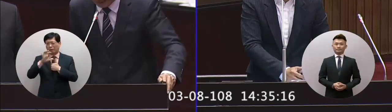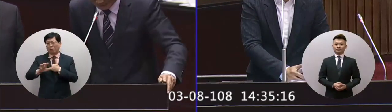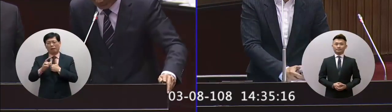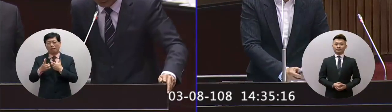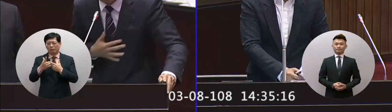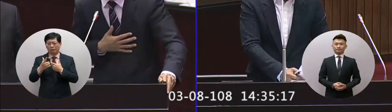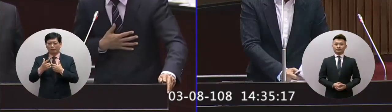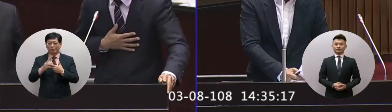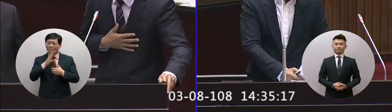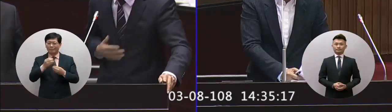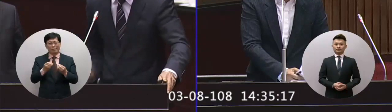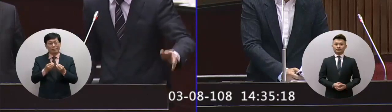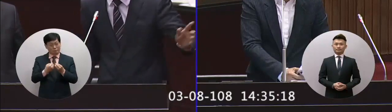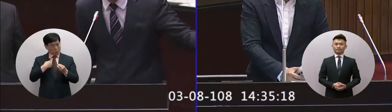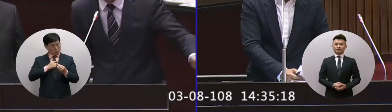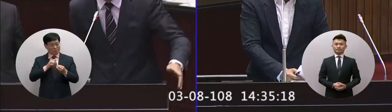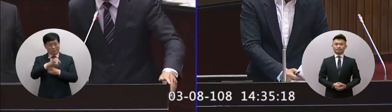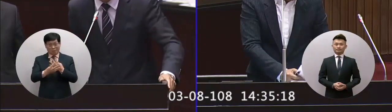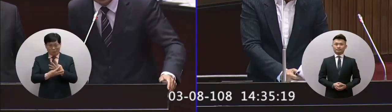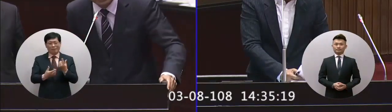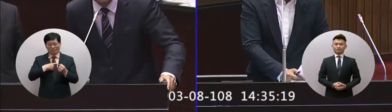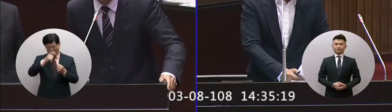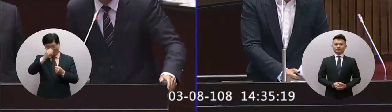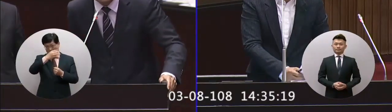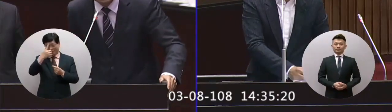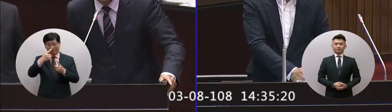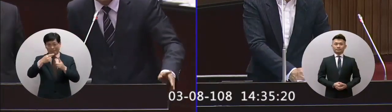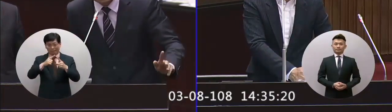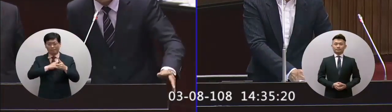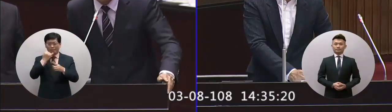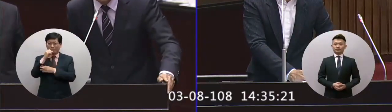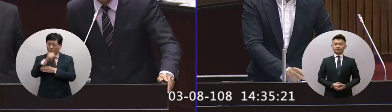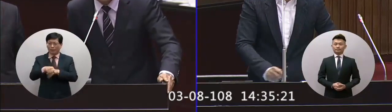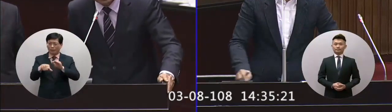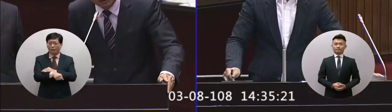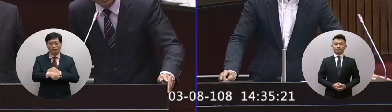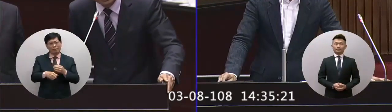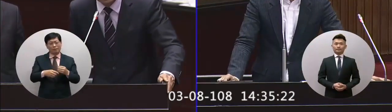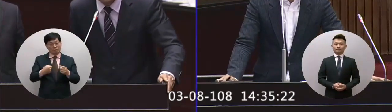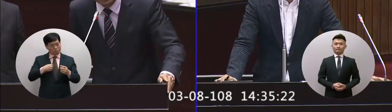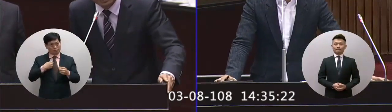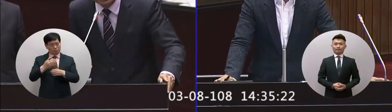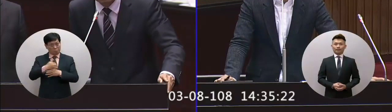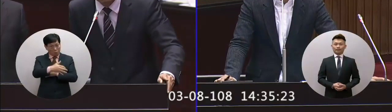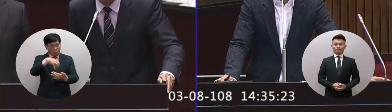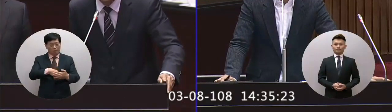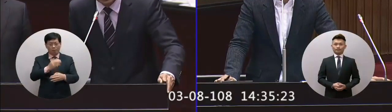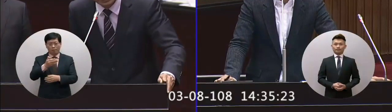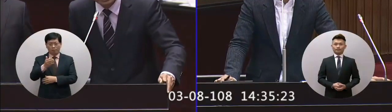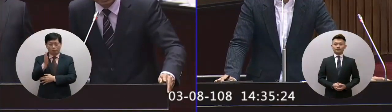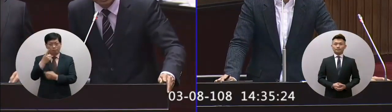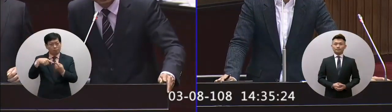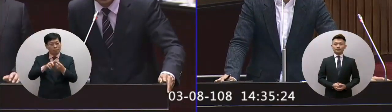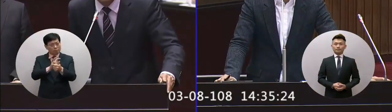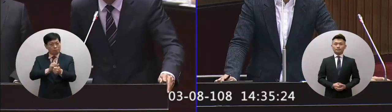變身但是我們對客農業部門也是要有年輕人可以當地來做事所以在這個過程裡面這個政府一定要好好照顧